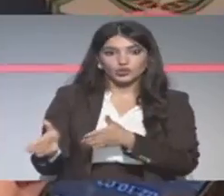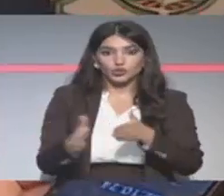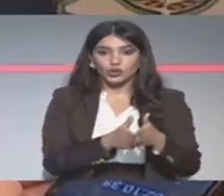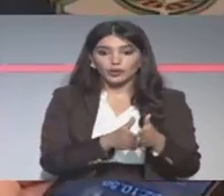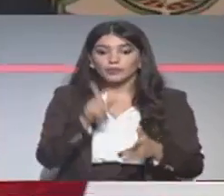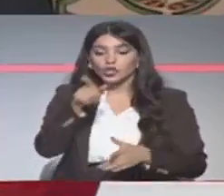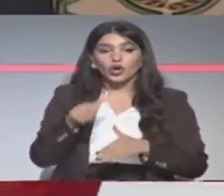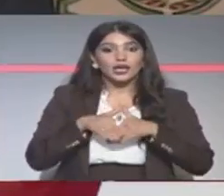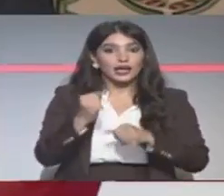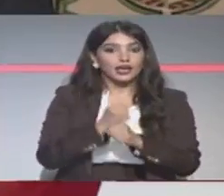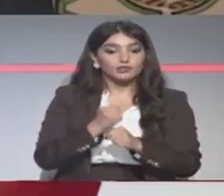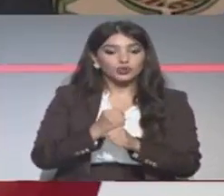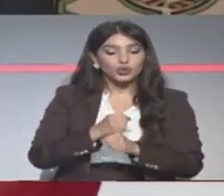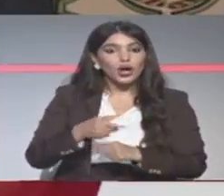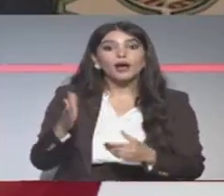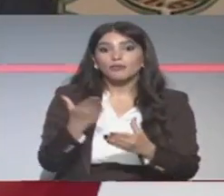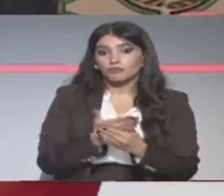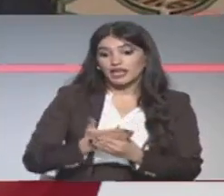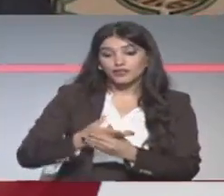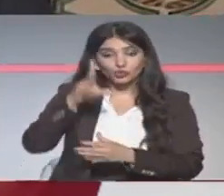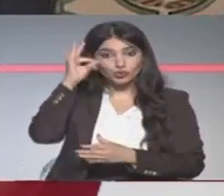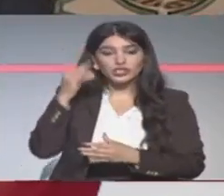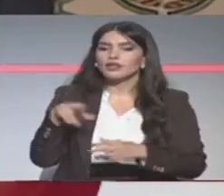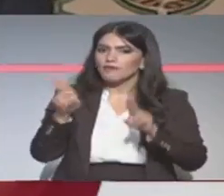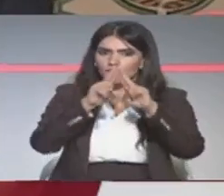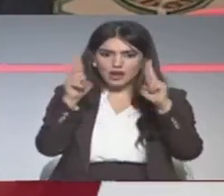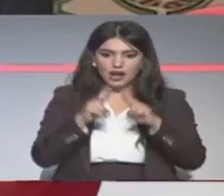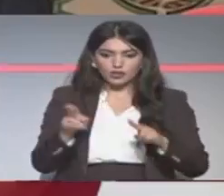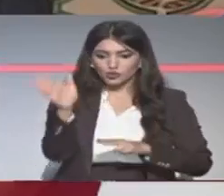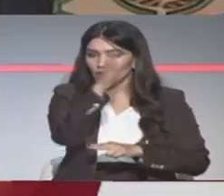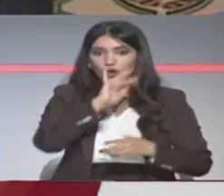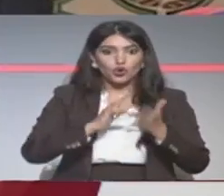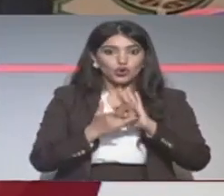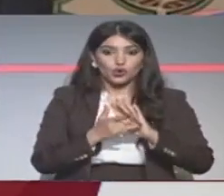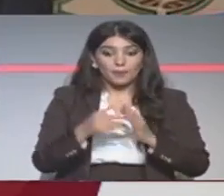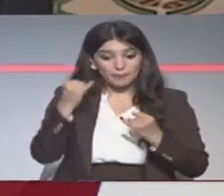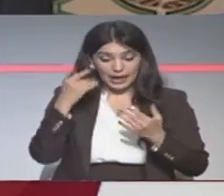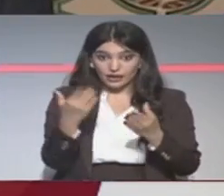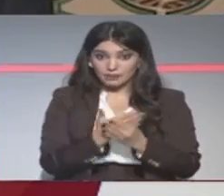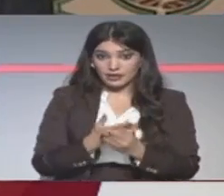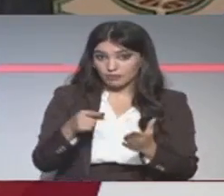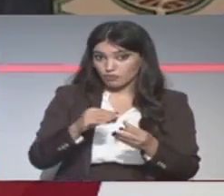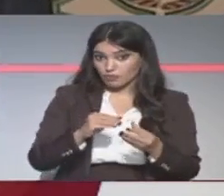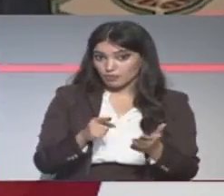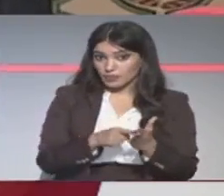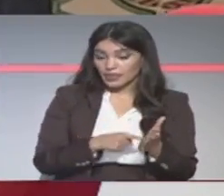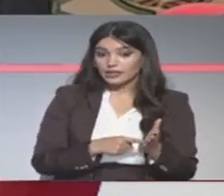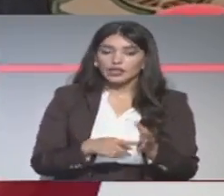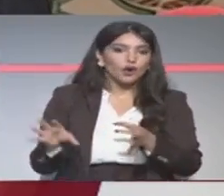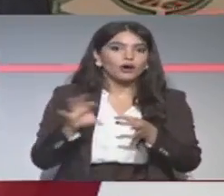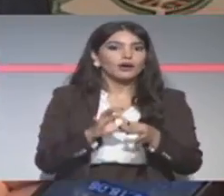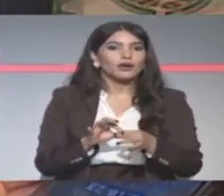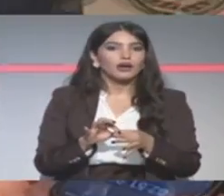توجد، ثم حسب المصالح هذه سوف نستنبط آليات معناها بعلاقة